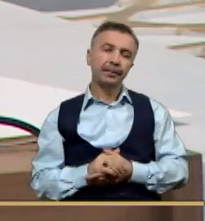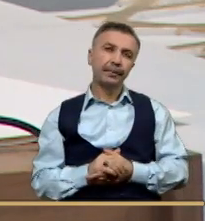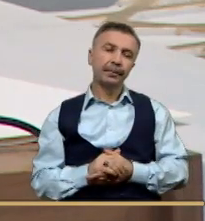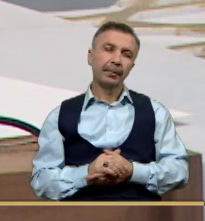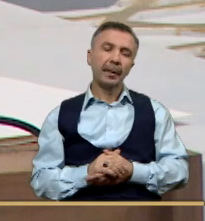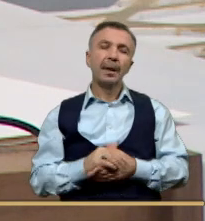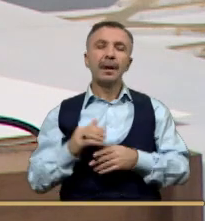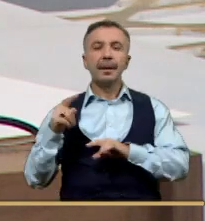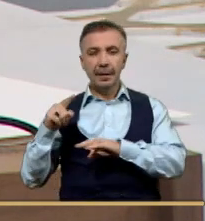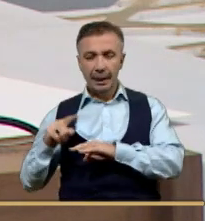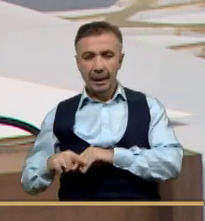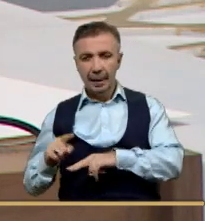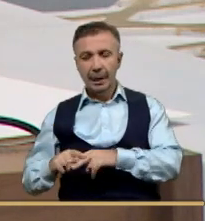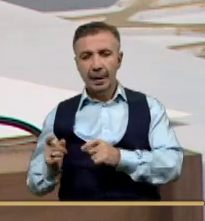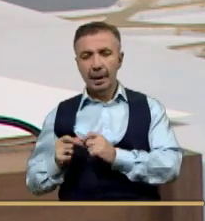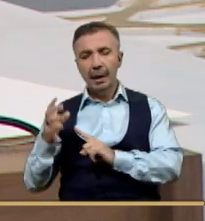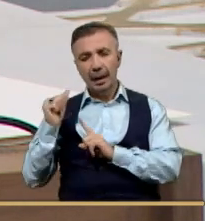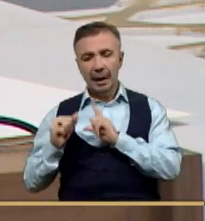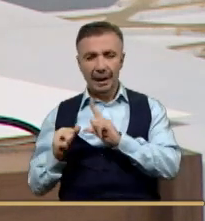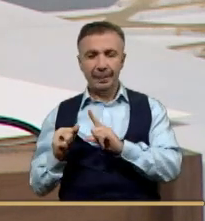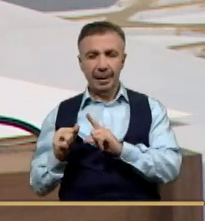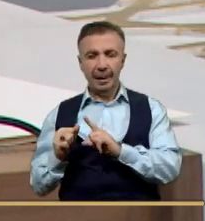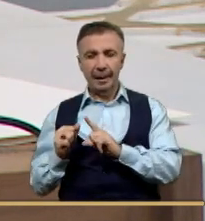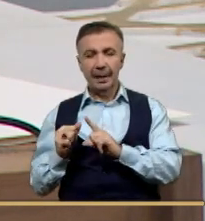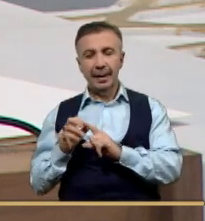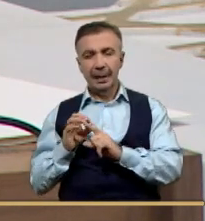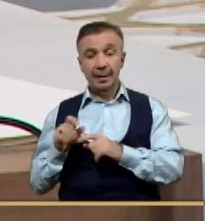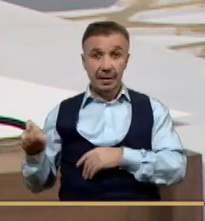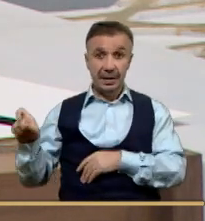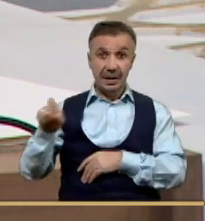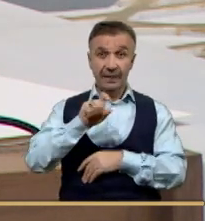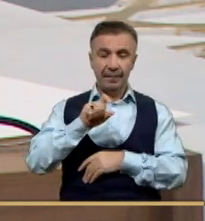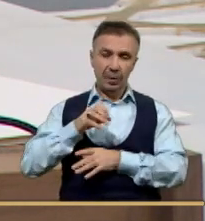yine bütün insanlığa ibret olacak şu cümleleri söylüyor.